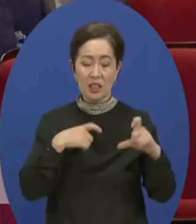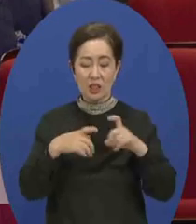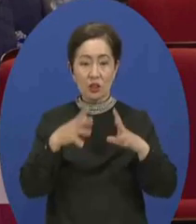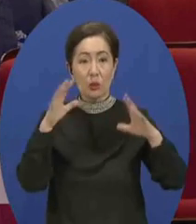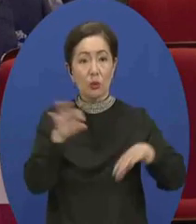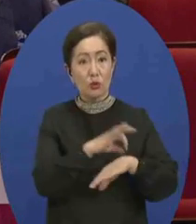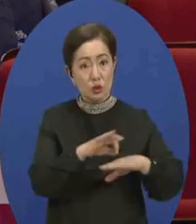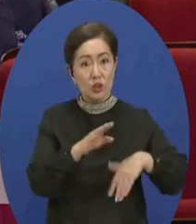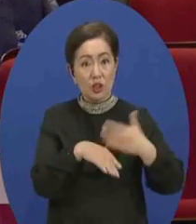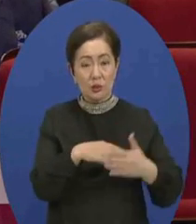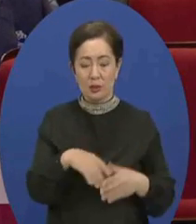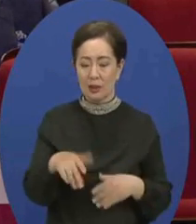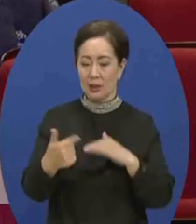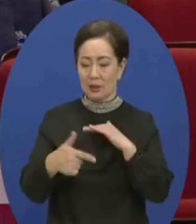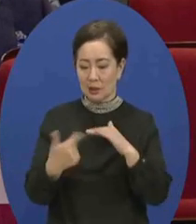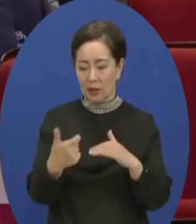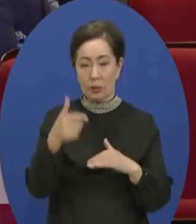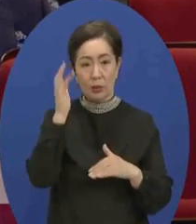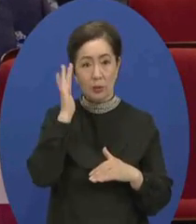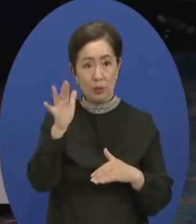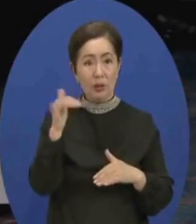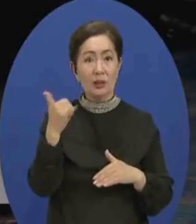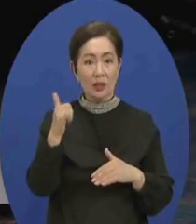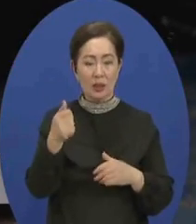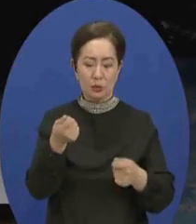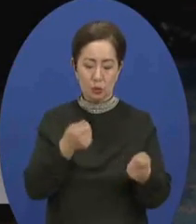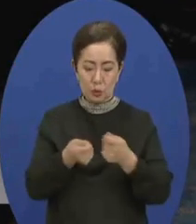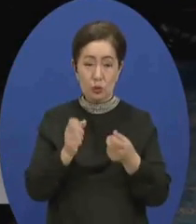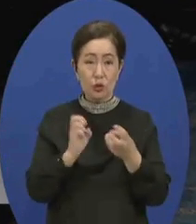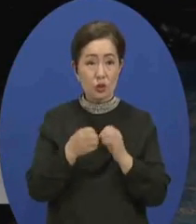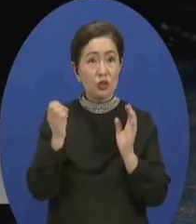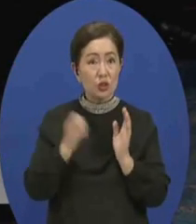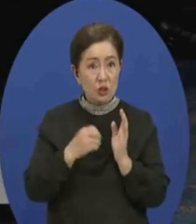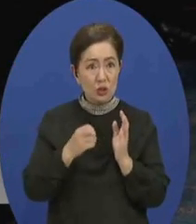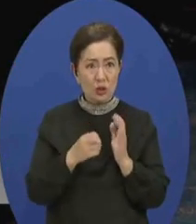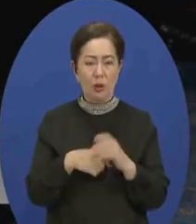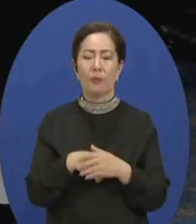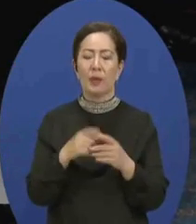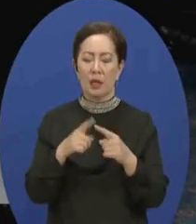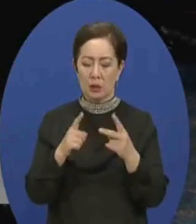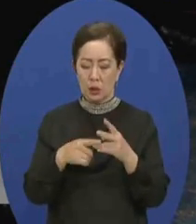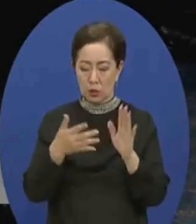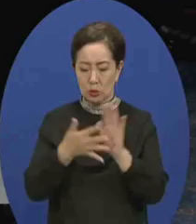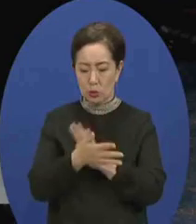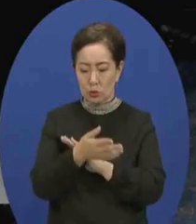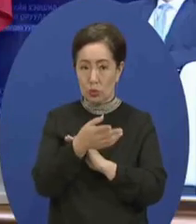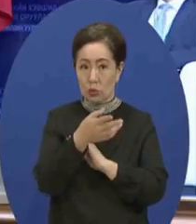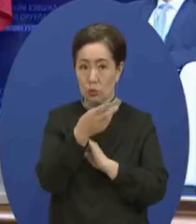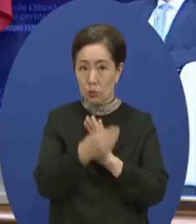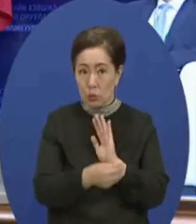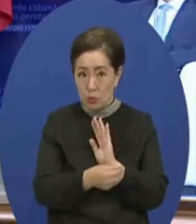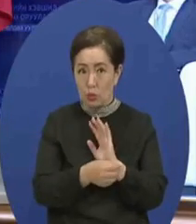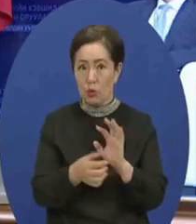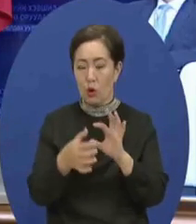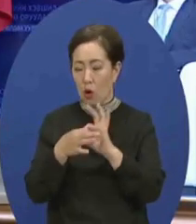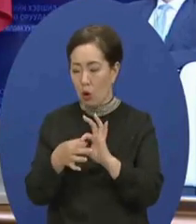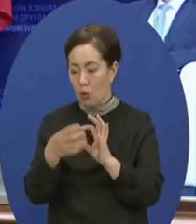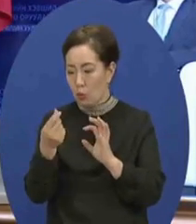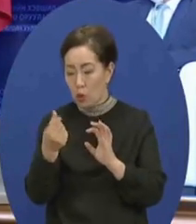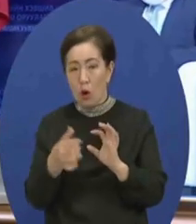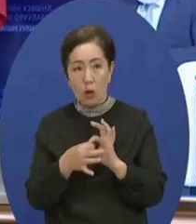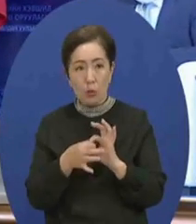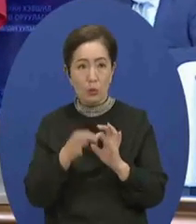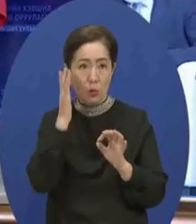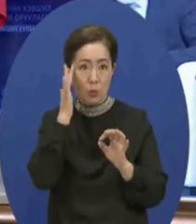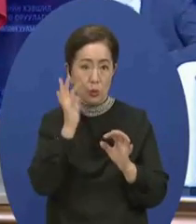татварын бодлогоор зарим зохицуултыг хийх ёстой гэж үзэж байна. За бас төсөв мөнгөний бодлогыг оновчтой болгох, хууль хяналт,